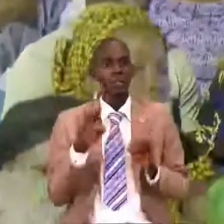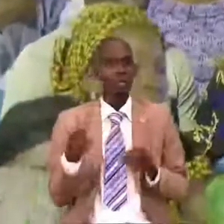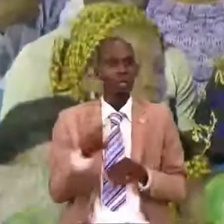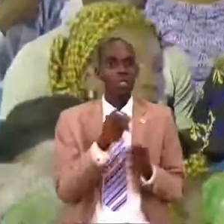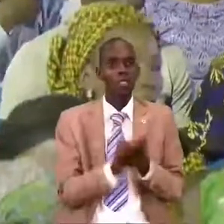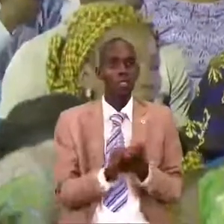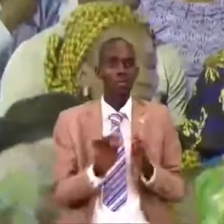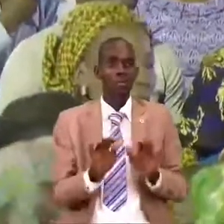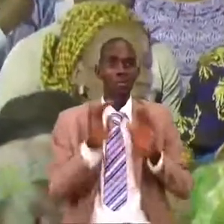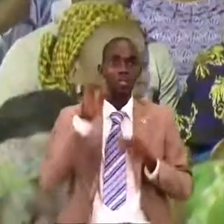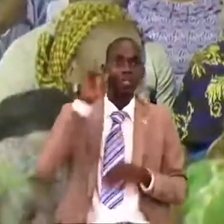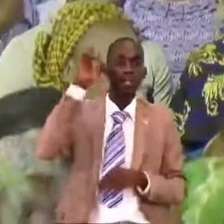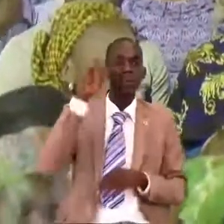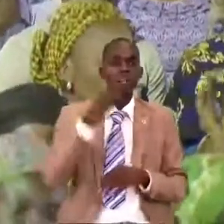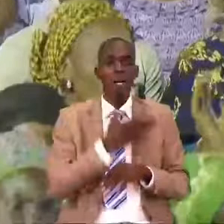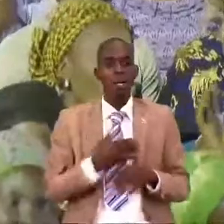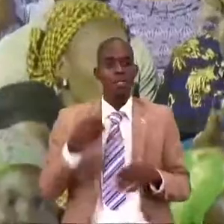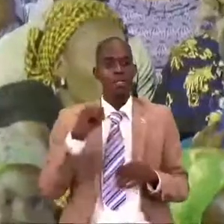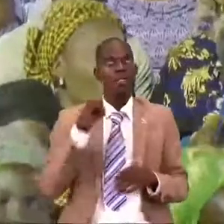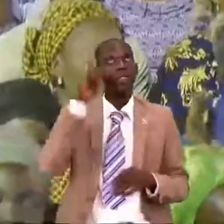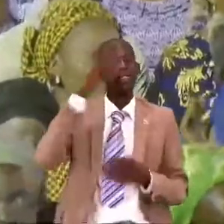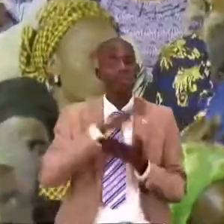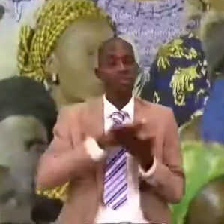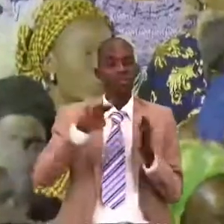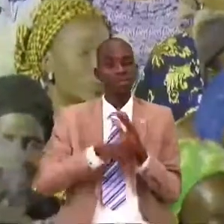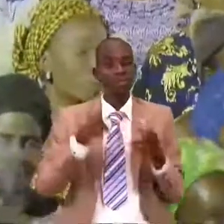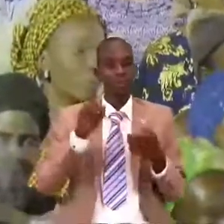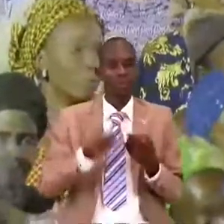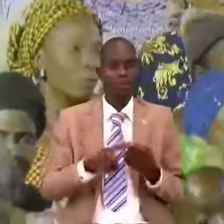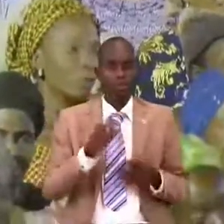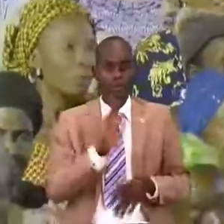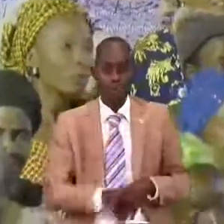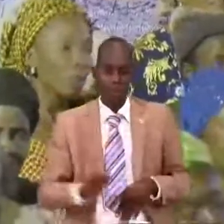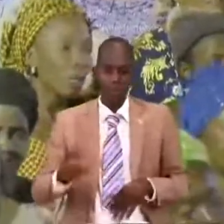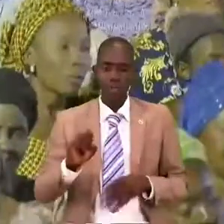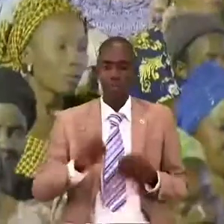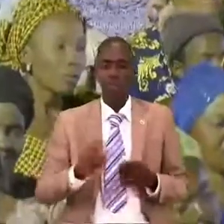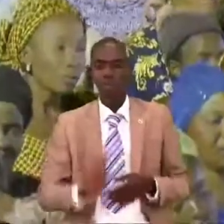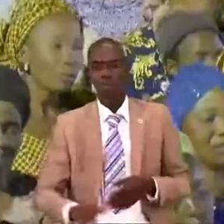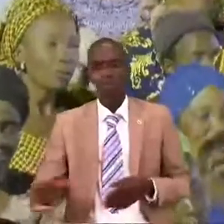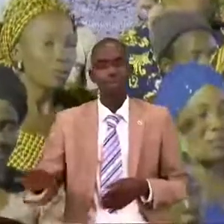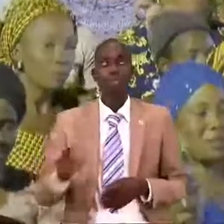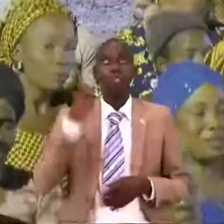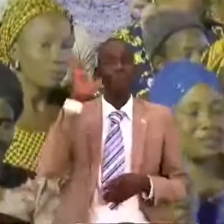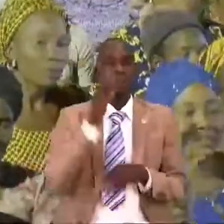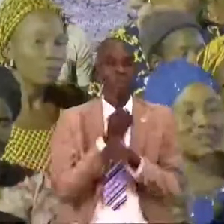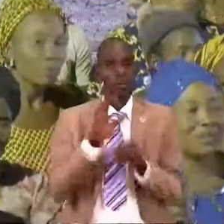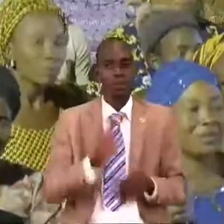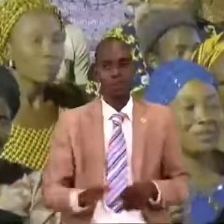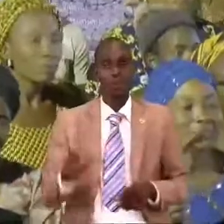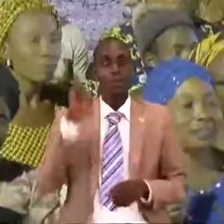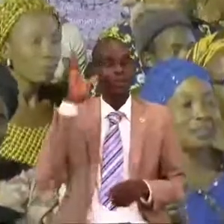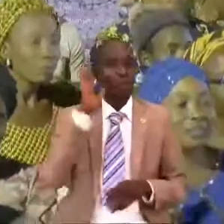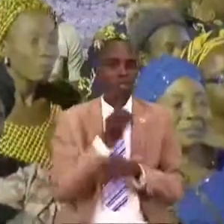va sauver tes enfants. Il va sauver leurs enfants. Et de génération en génération.